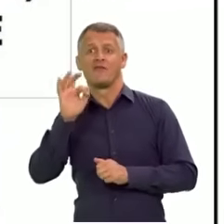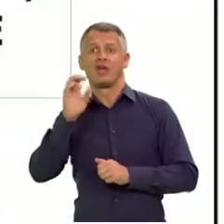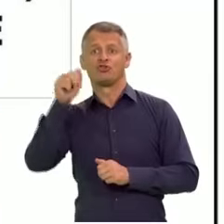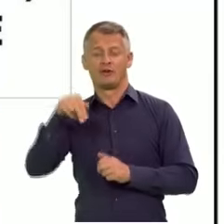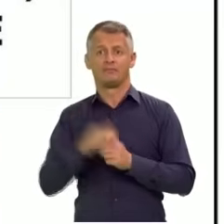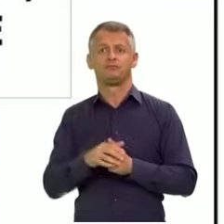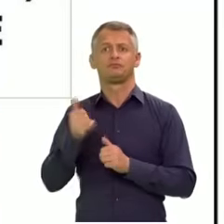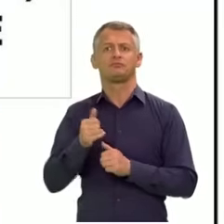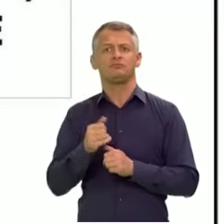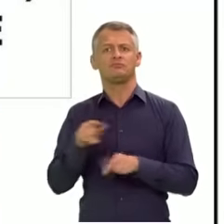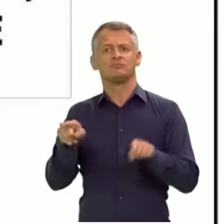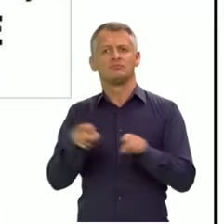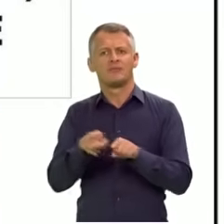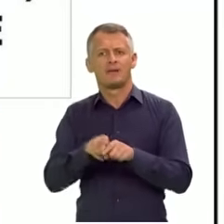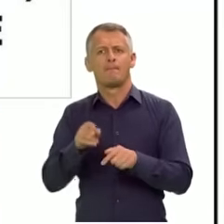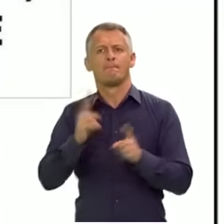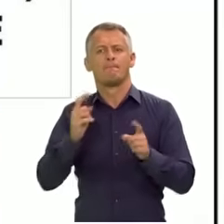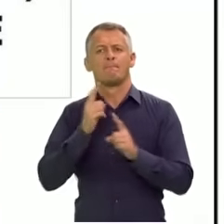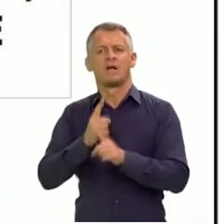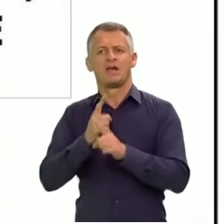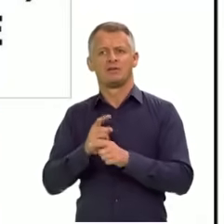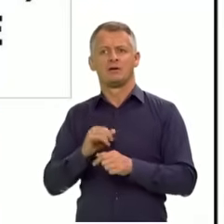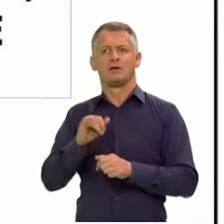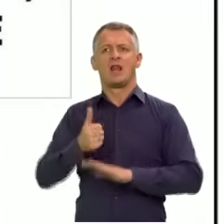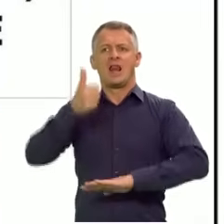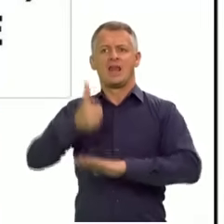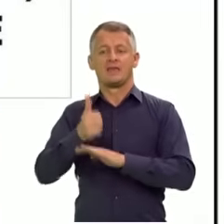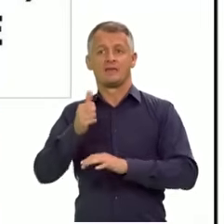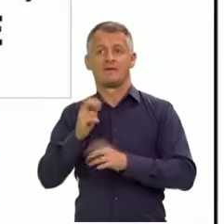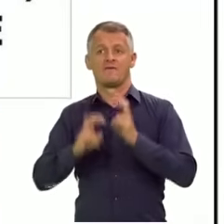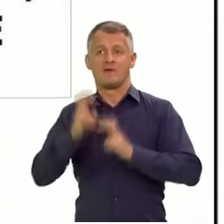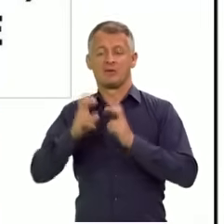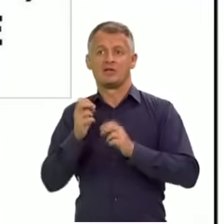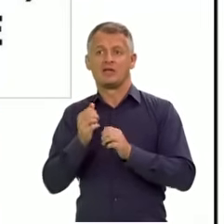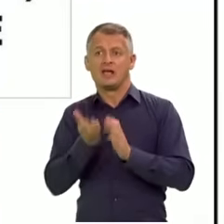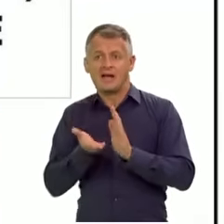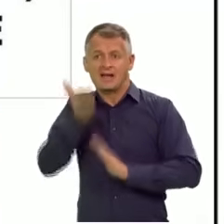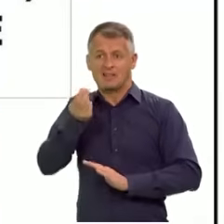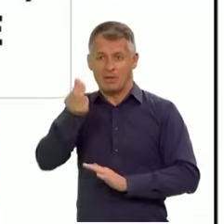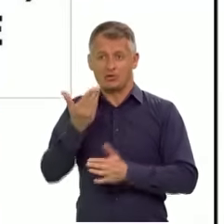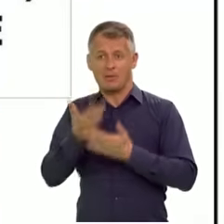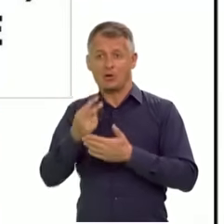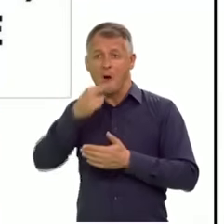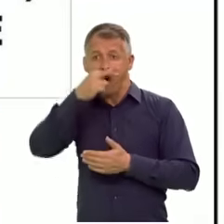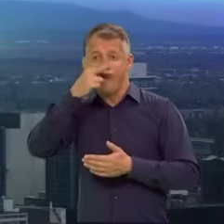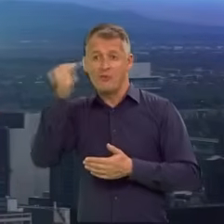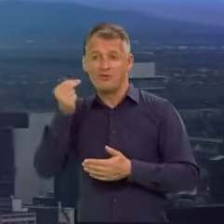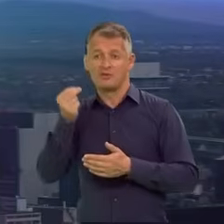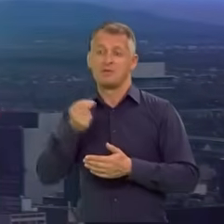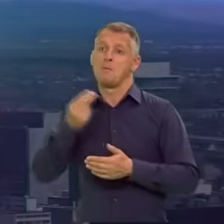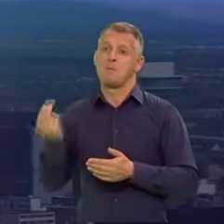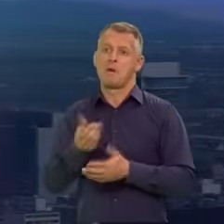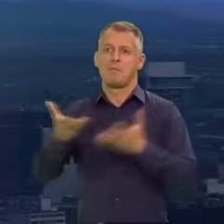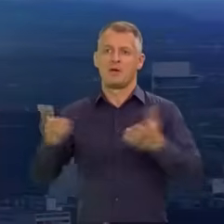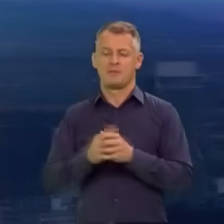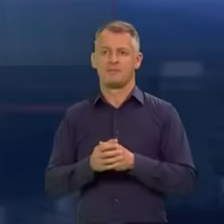Este o practică a liderilor de piață care cresc prețul la produse peste inflație pentru a obține un profit cât mai mare.